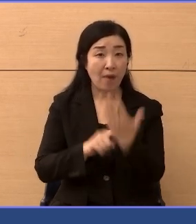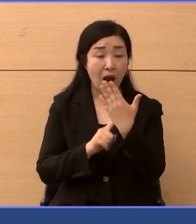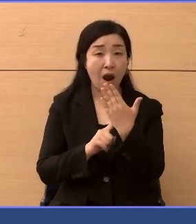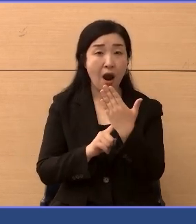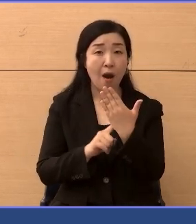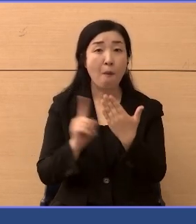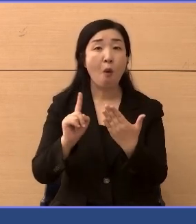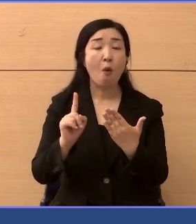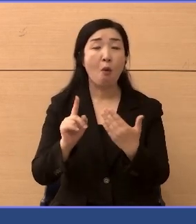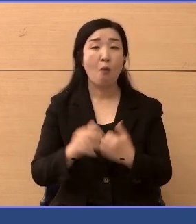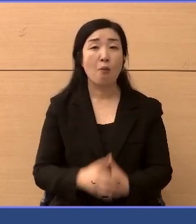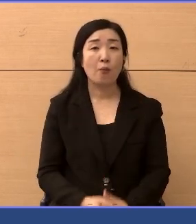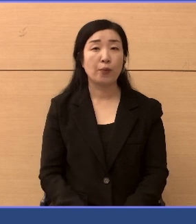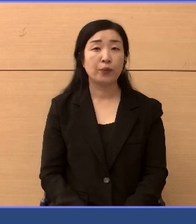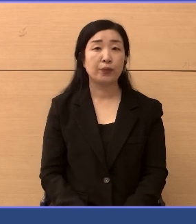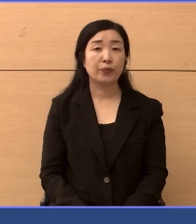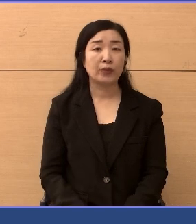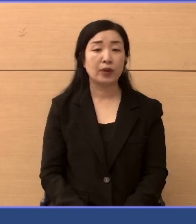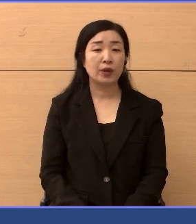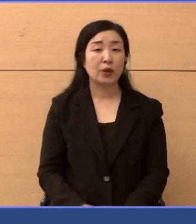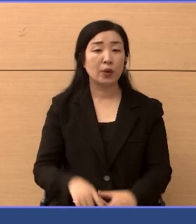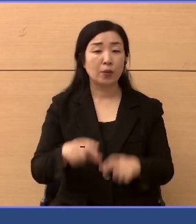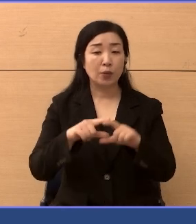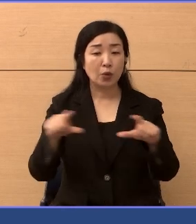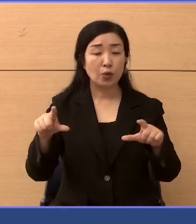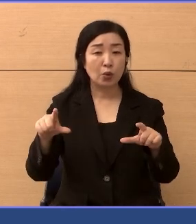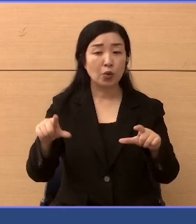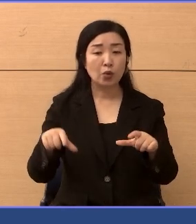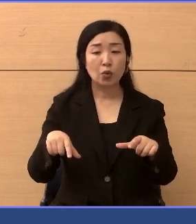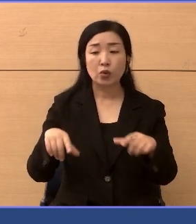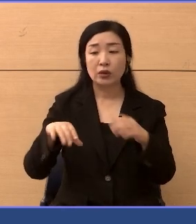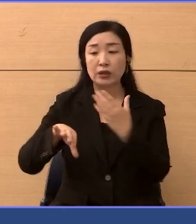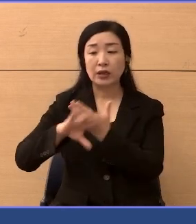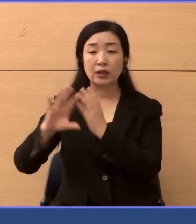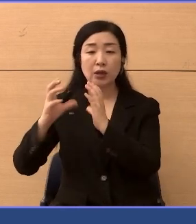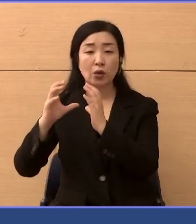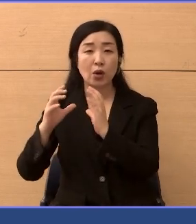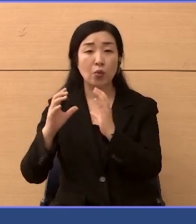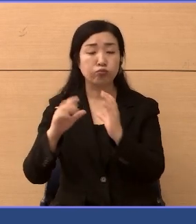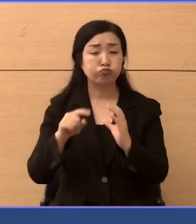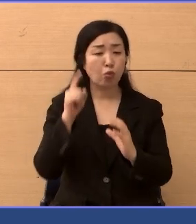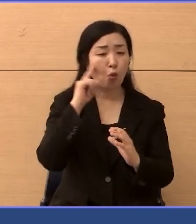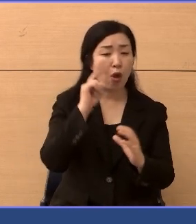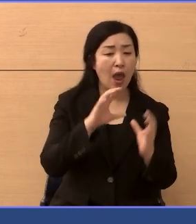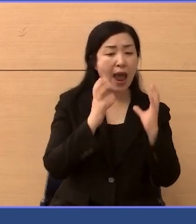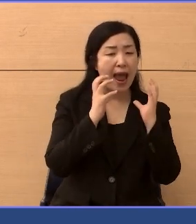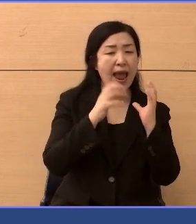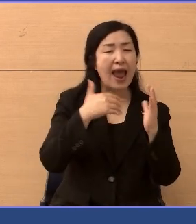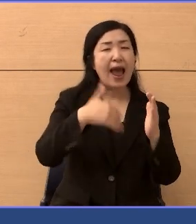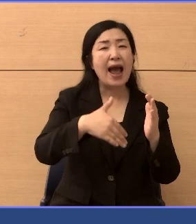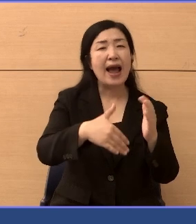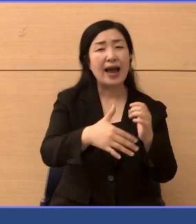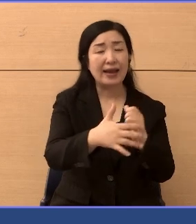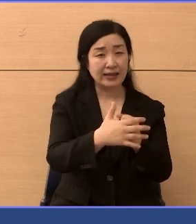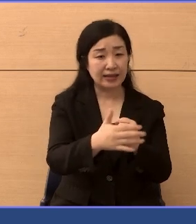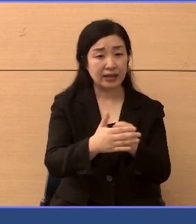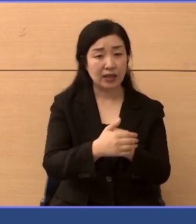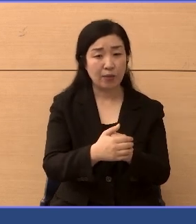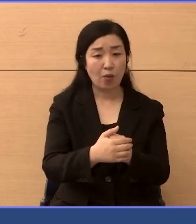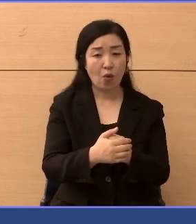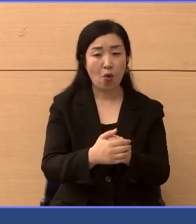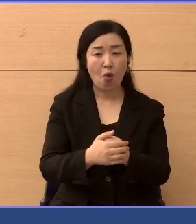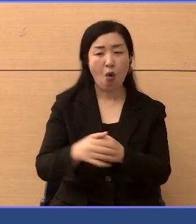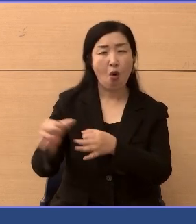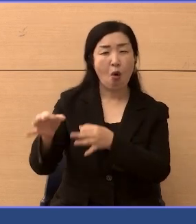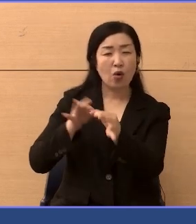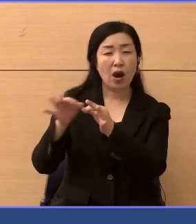normal everyday 아이를 activities. They 일단 may not go 일반적인 to a 활동에 cafe or a 데려가지 않는 restaurant. 경우가 They 생길 may 수 not 있습니다. go 왜냐하면 너무 to a 어렵기 shopping 때문이죠. mall. They may not take